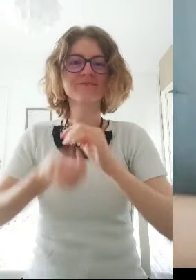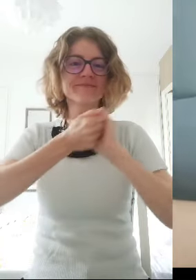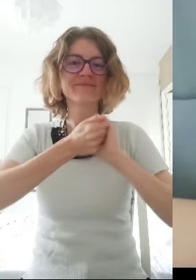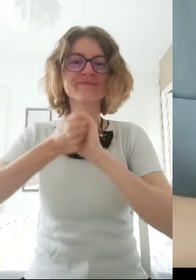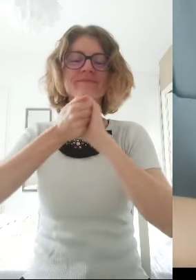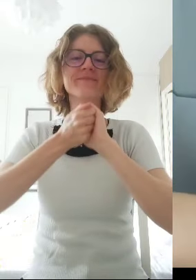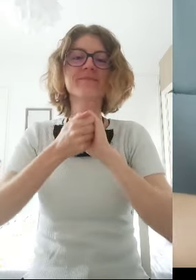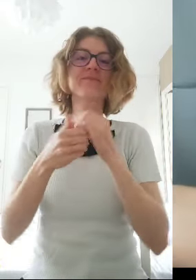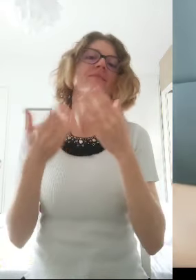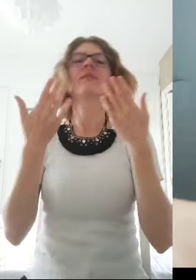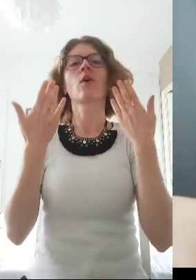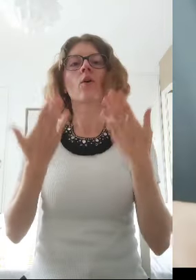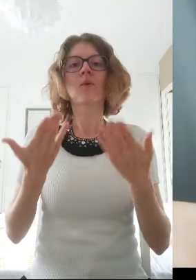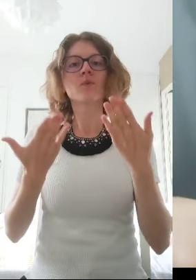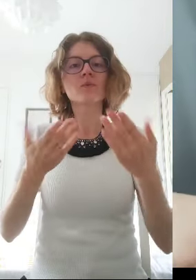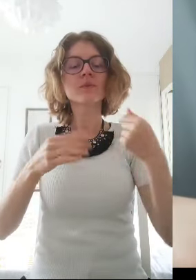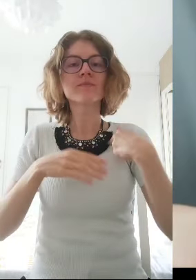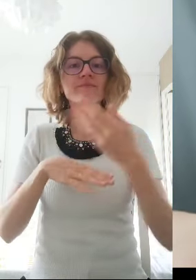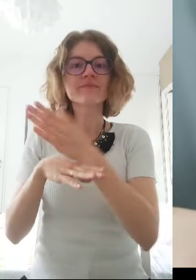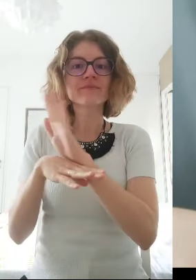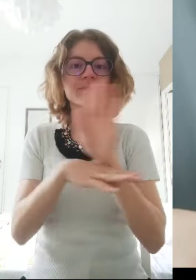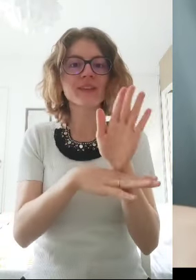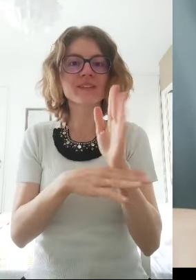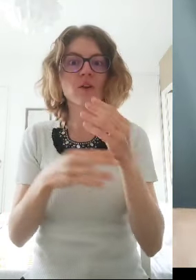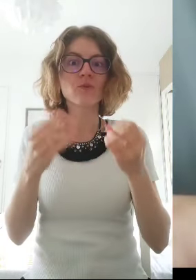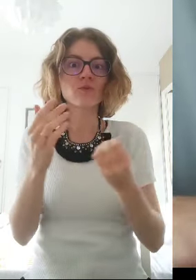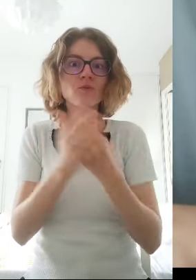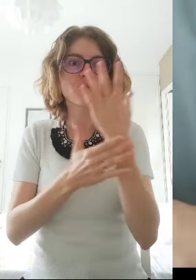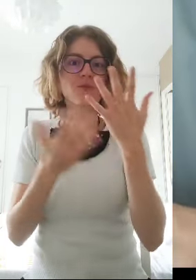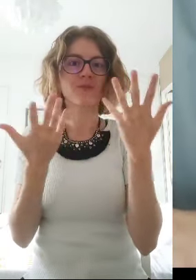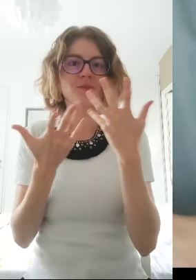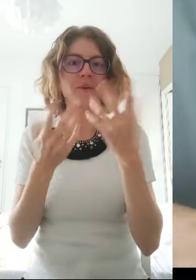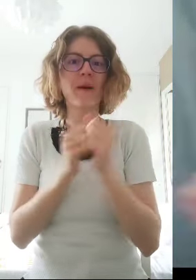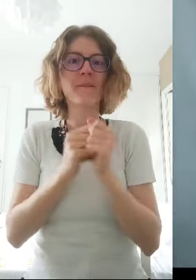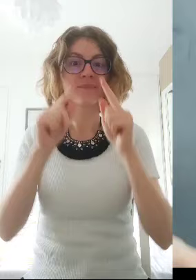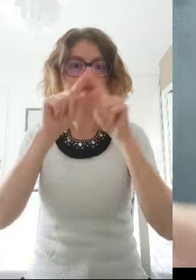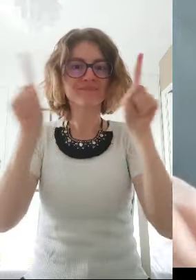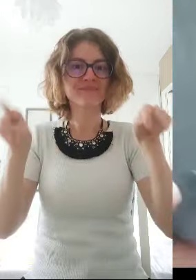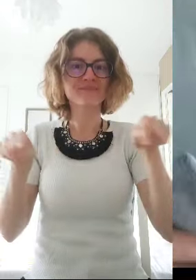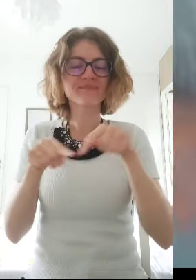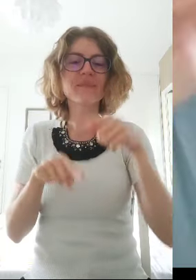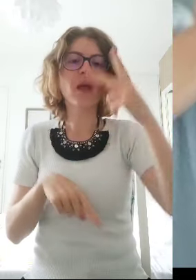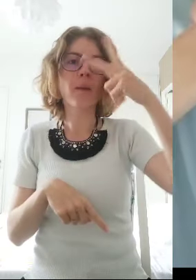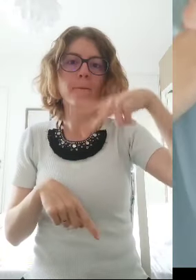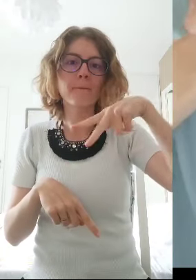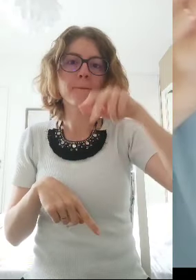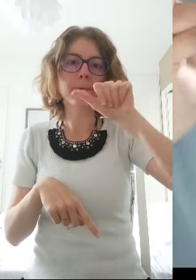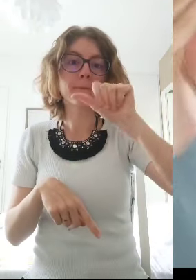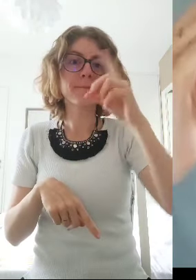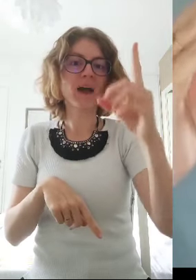Salut les amis! Aujourd'hui, je vais vous présenter l'une des nouveautés en fait pour cette année, c'est